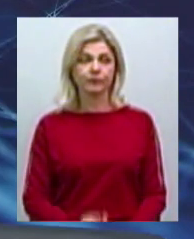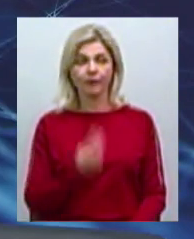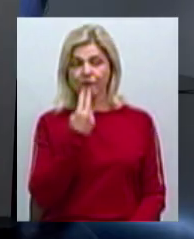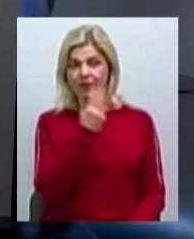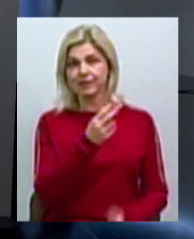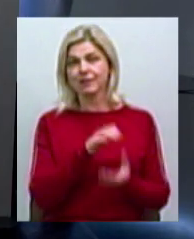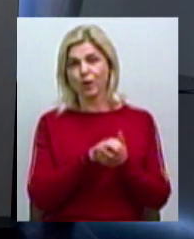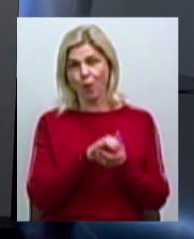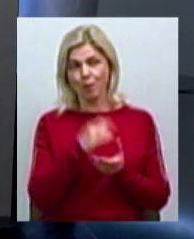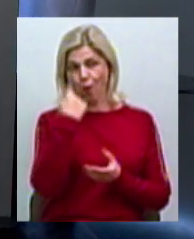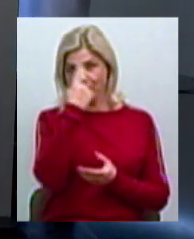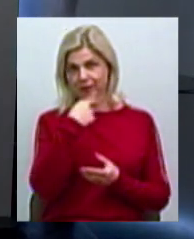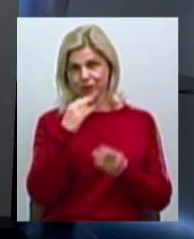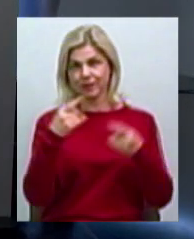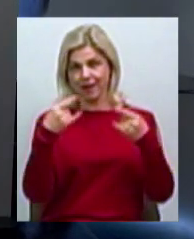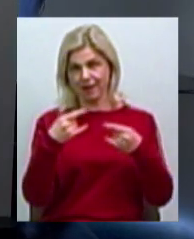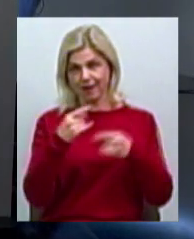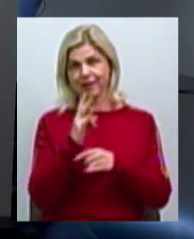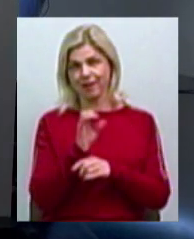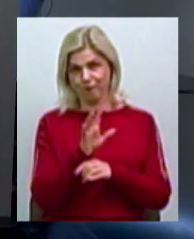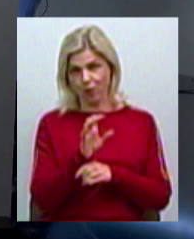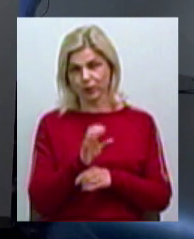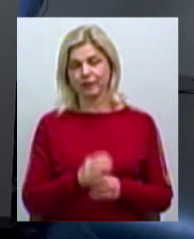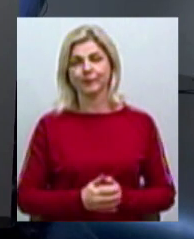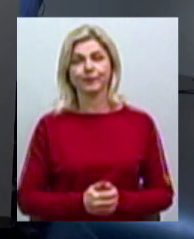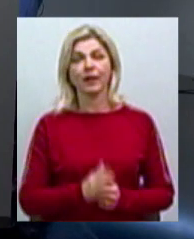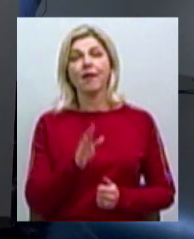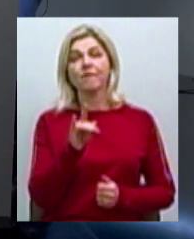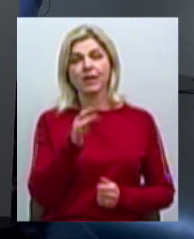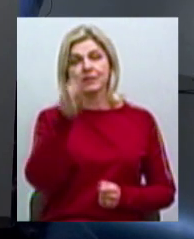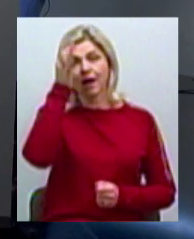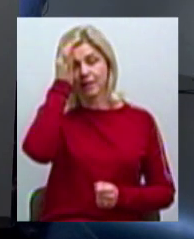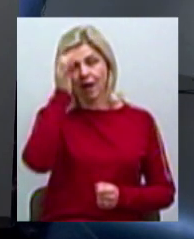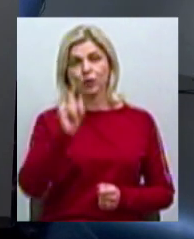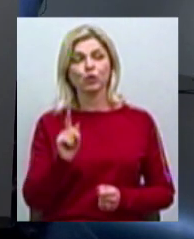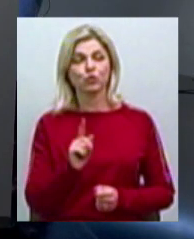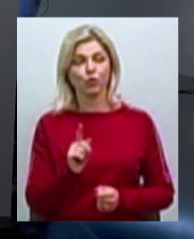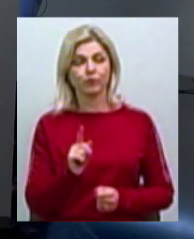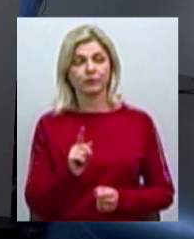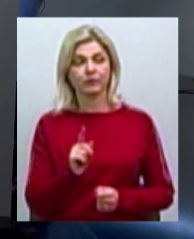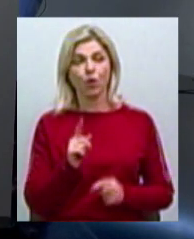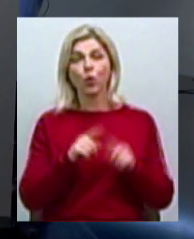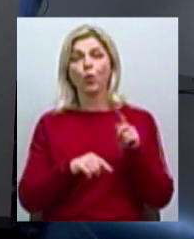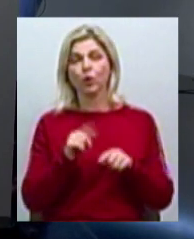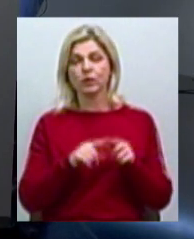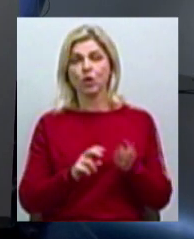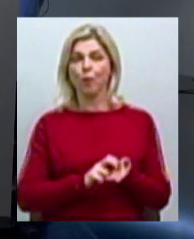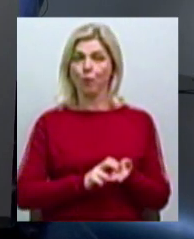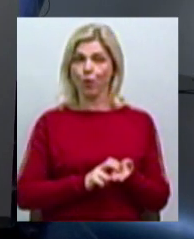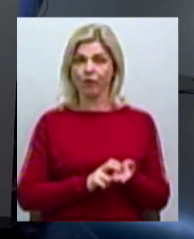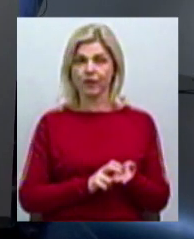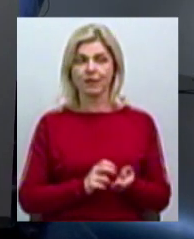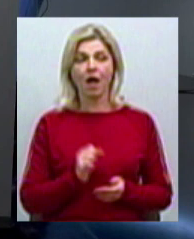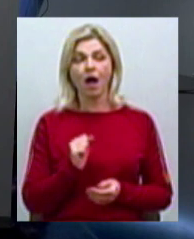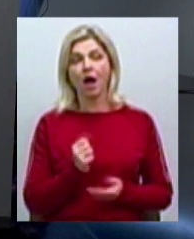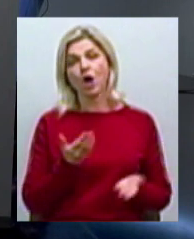обличчя. Не сумніваюся. Так. Ви згадали про те, що родичі побоювалися. А